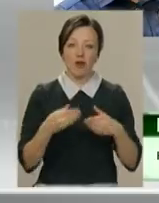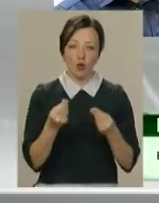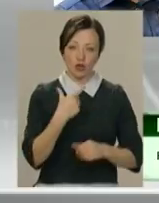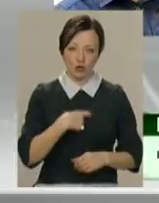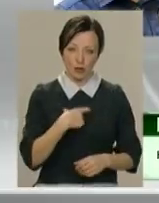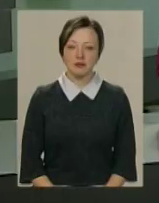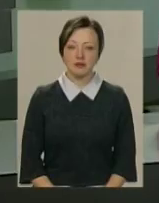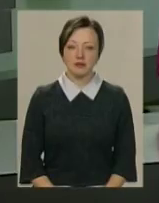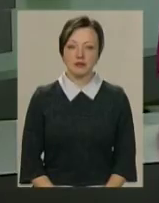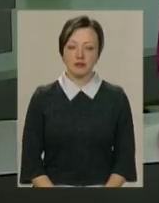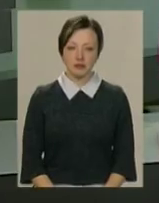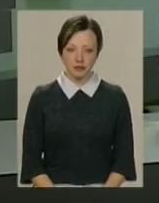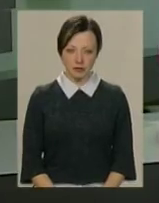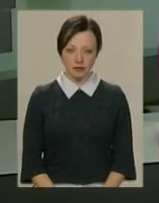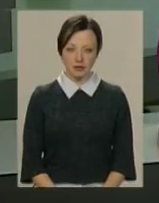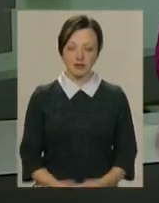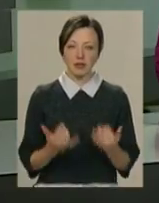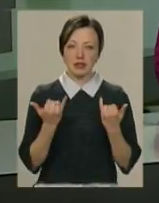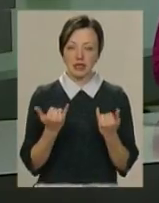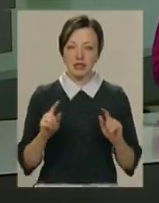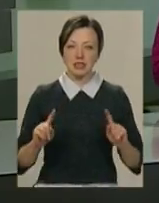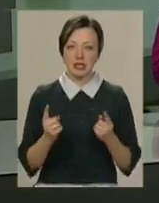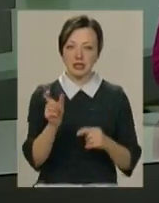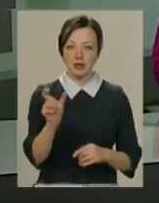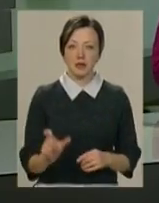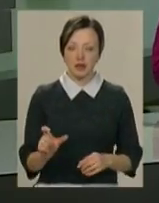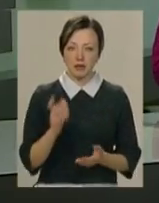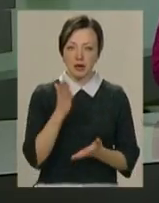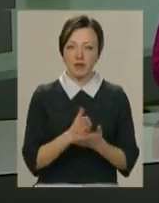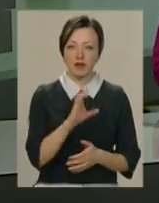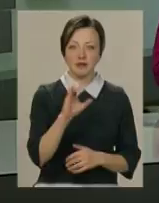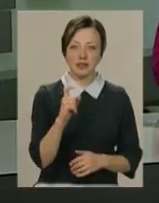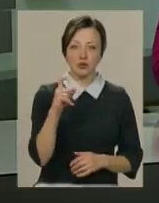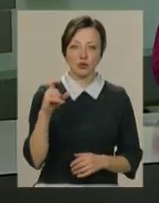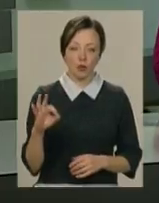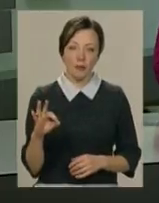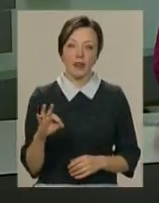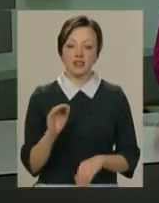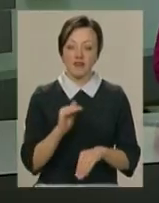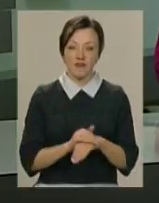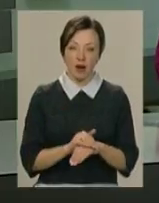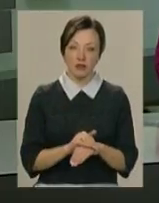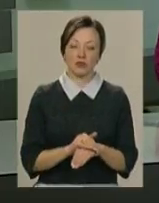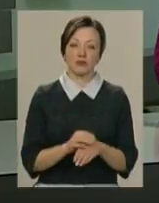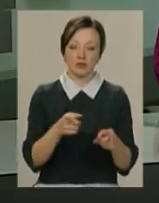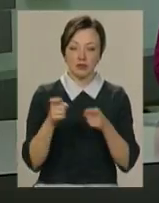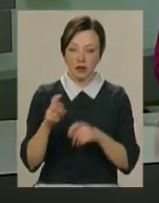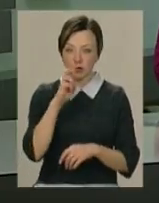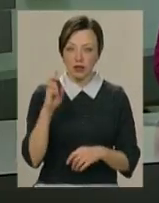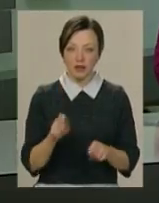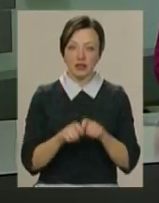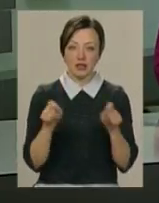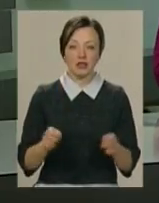собі. Зараз затриманий перебуває в ізоляторі тимчасового тримання. За фактом сутенерства відкрито